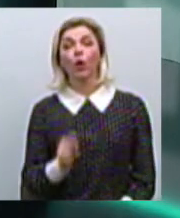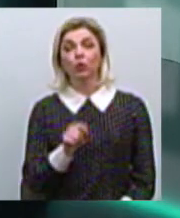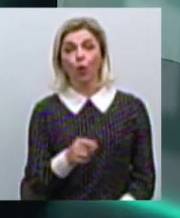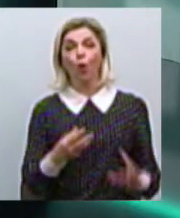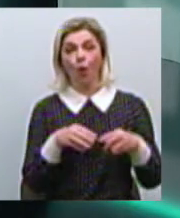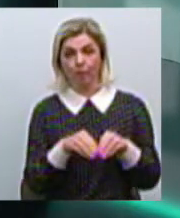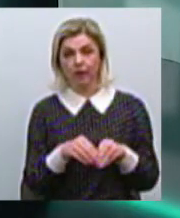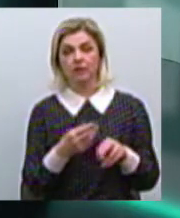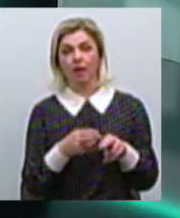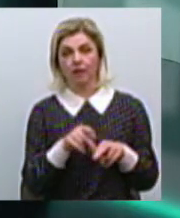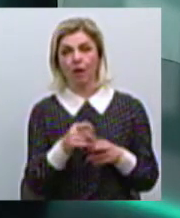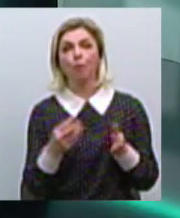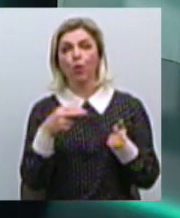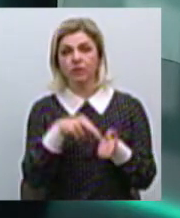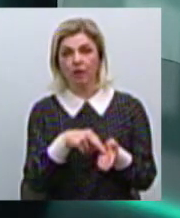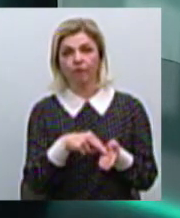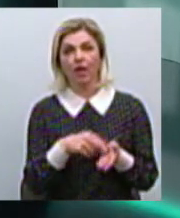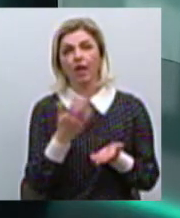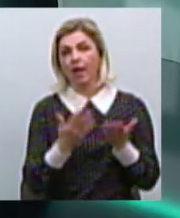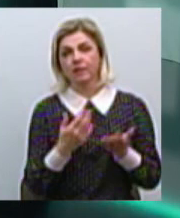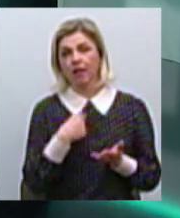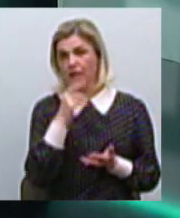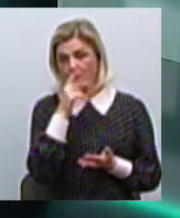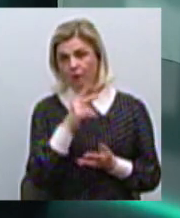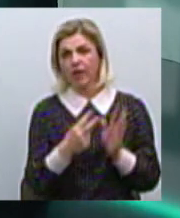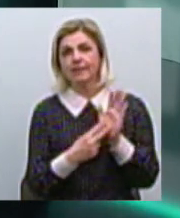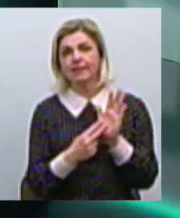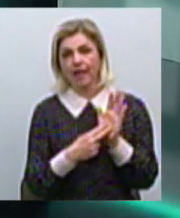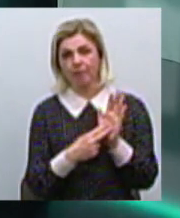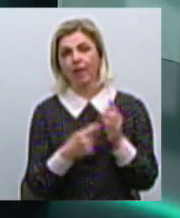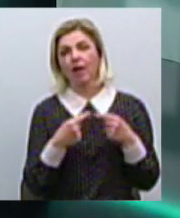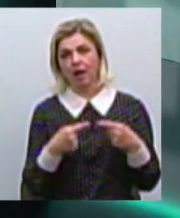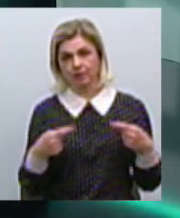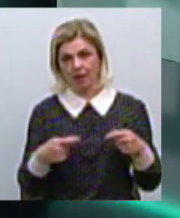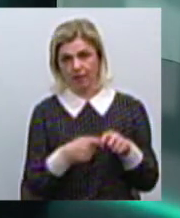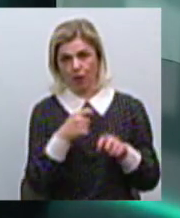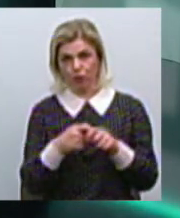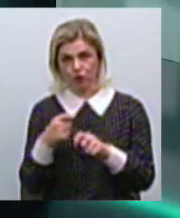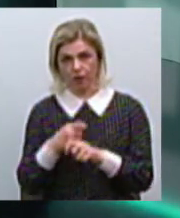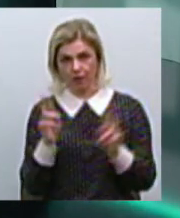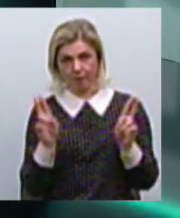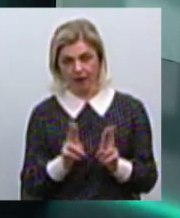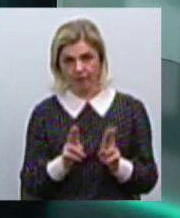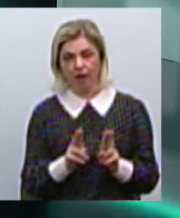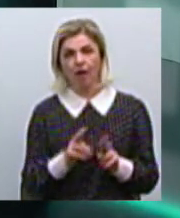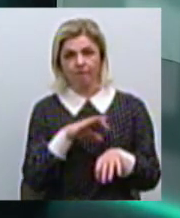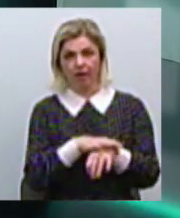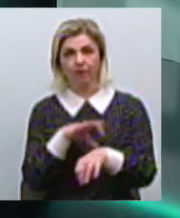нас поставили, він, якщо не помиляюся, 7 типів порушень дорожнього, правил дорожнього руху розпізнається.